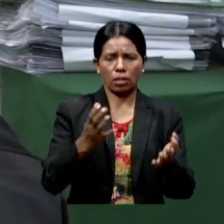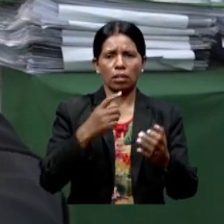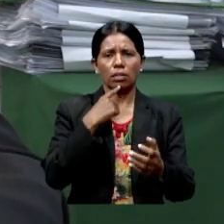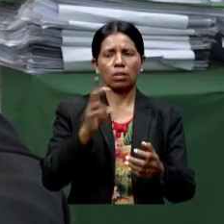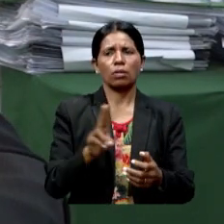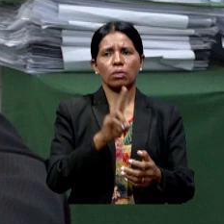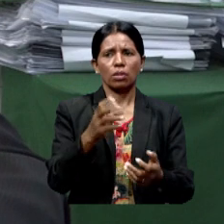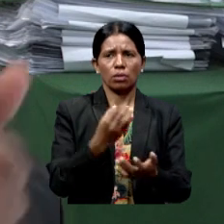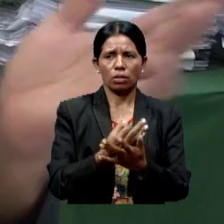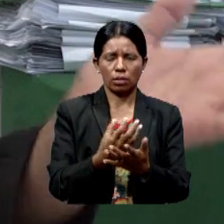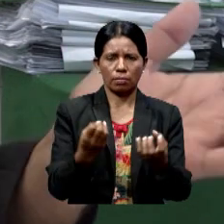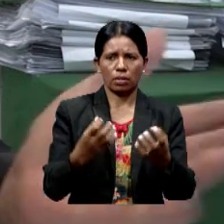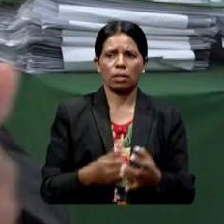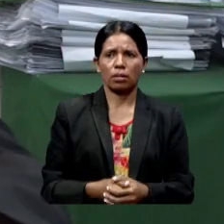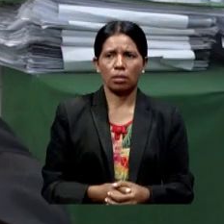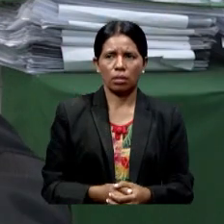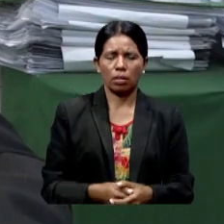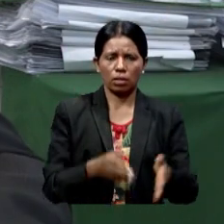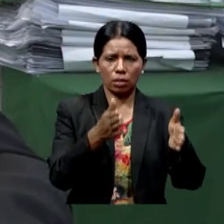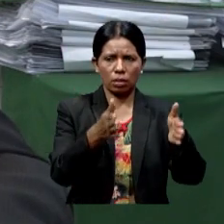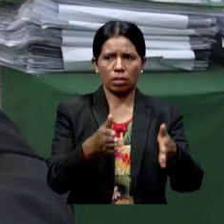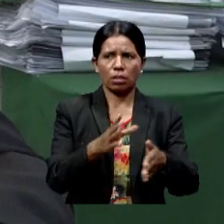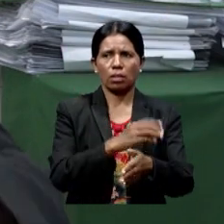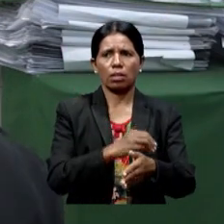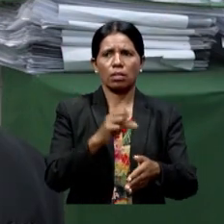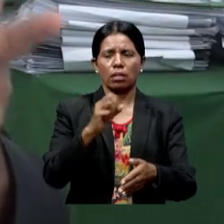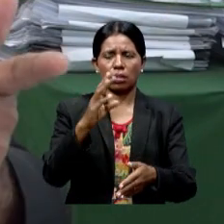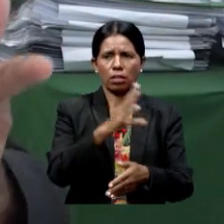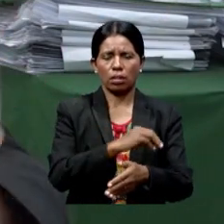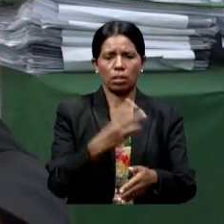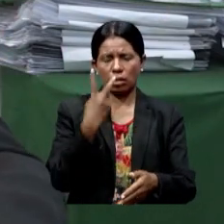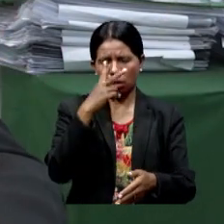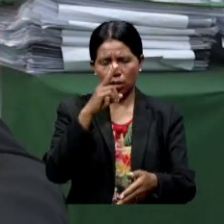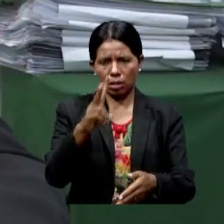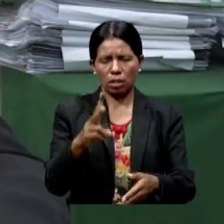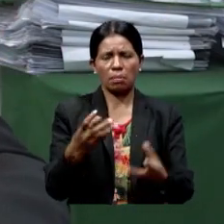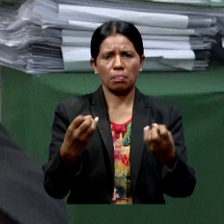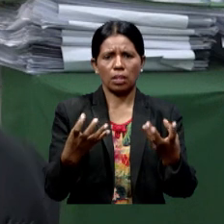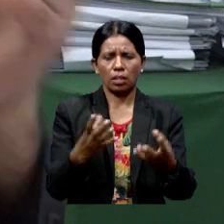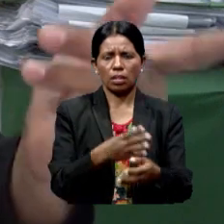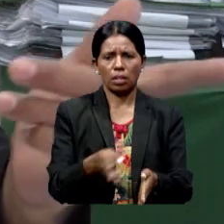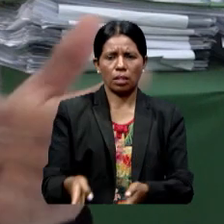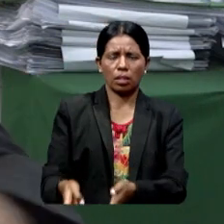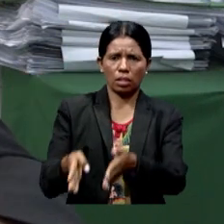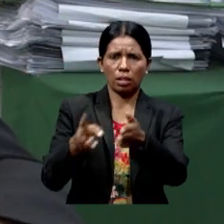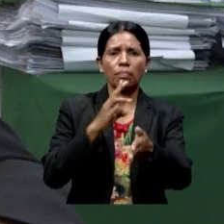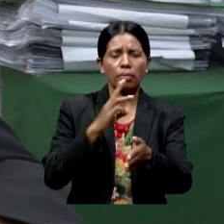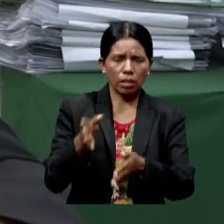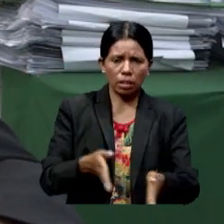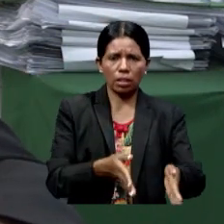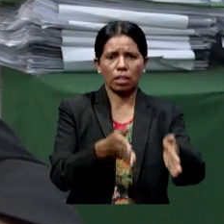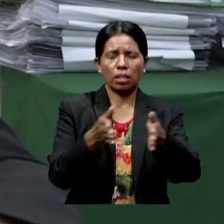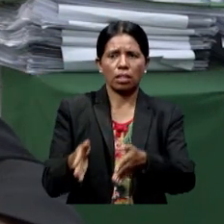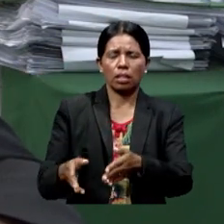barak irigasaun ne irigasaun guru tu irigasaun sana na ia jumala ita ba ia kara ulun same ita ba bui